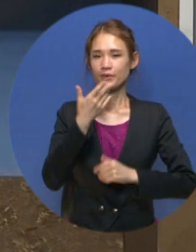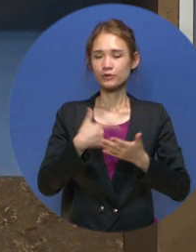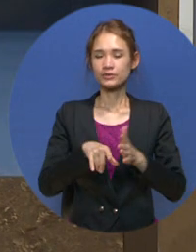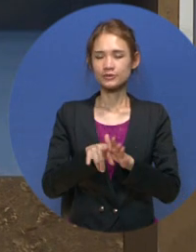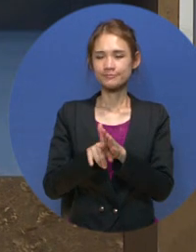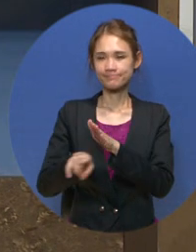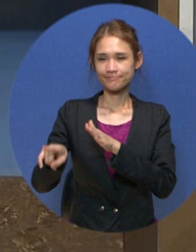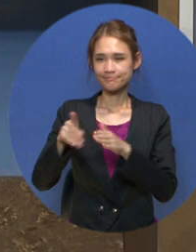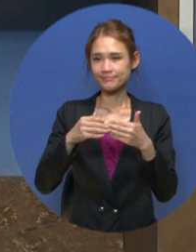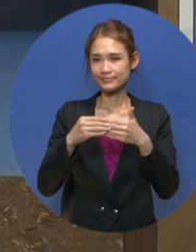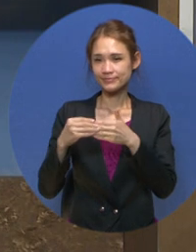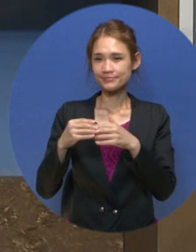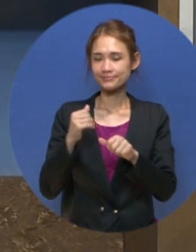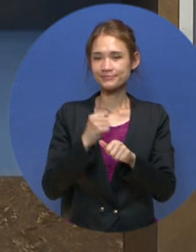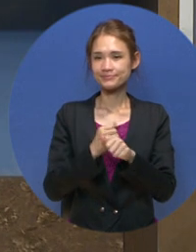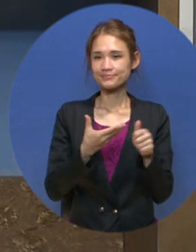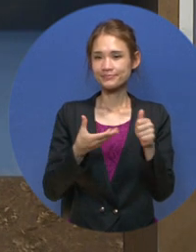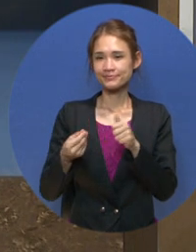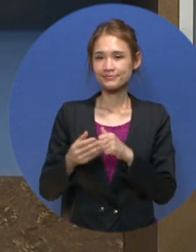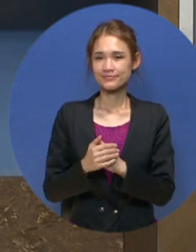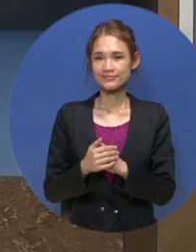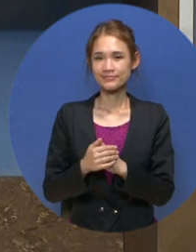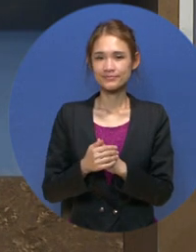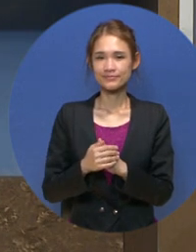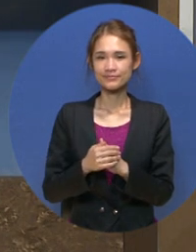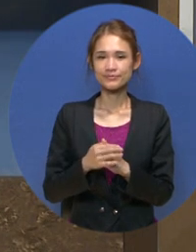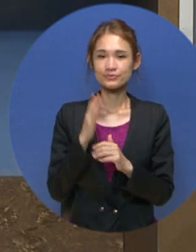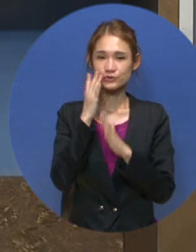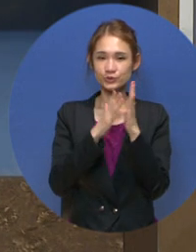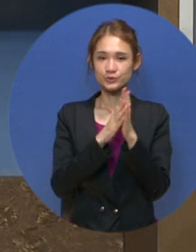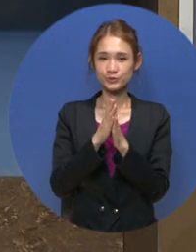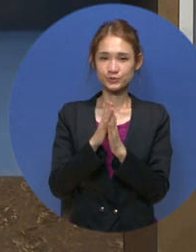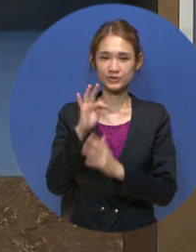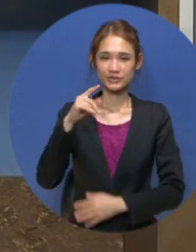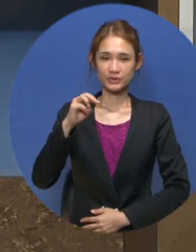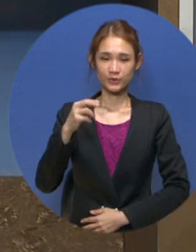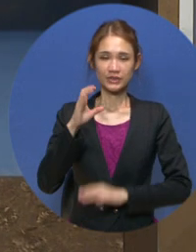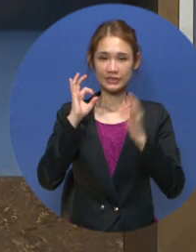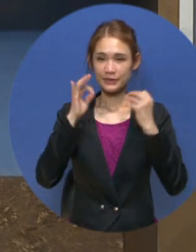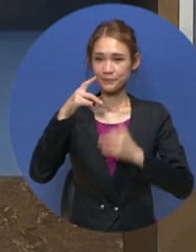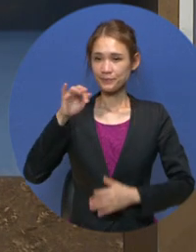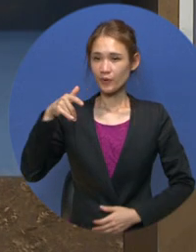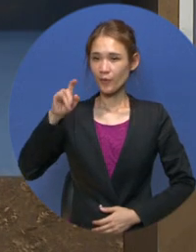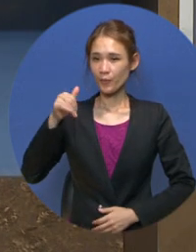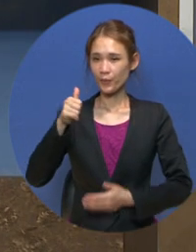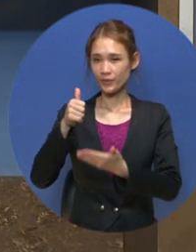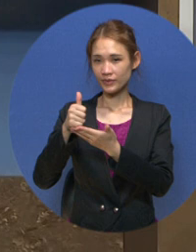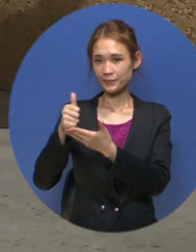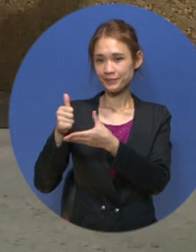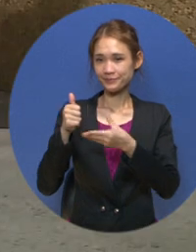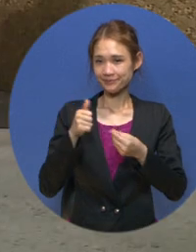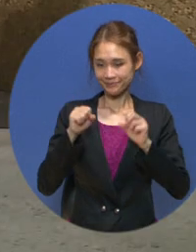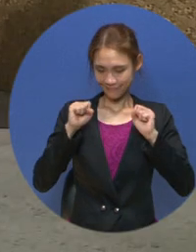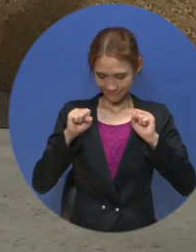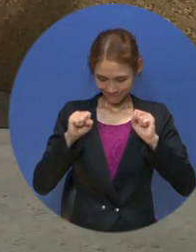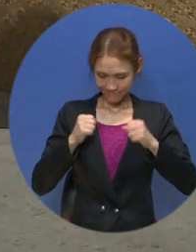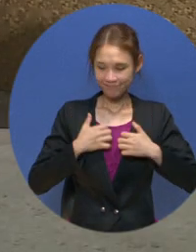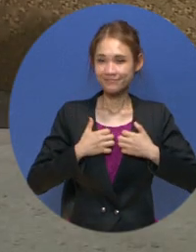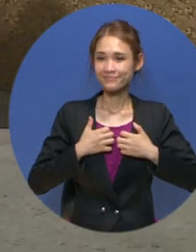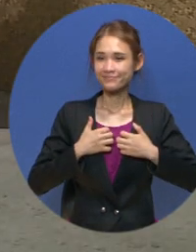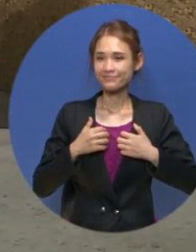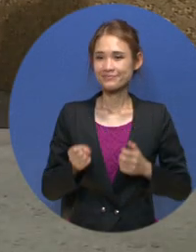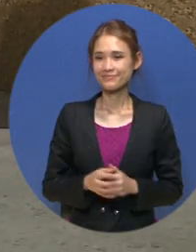있도록 앞장서서 노력하는 분을 모셨습니다. 숲스토리의 김경호 대표님과 함께 얘기 나눠보겠습니다. 대표님 반갑습니다.